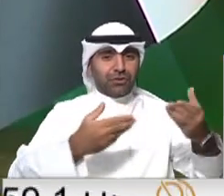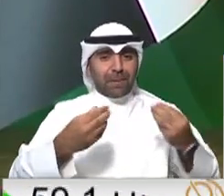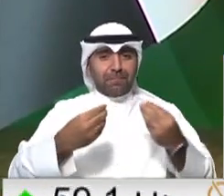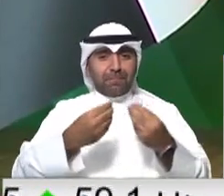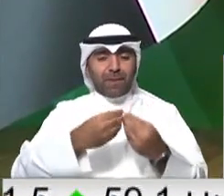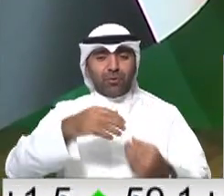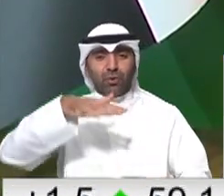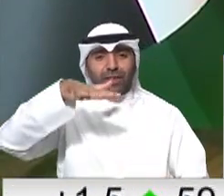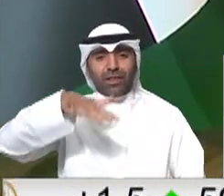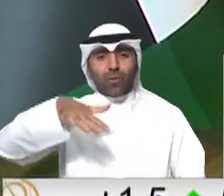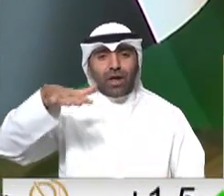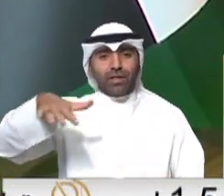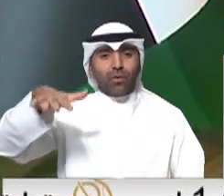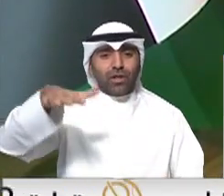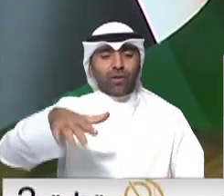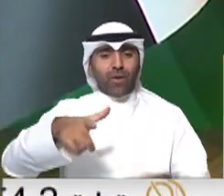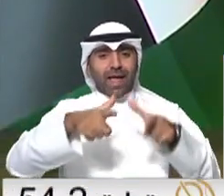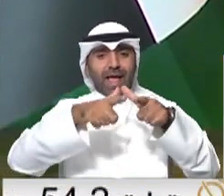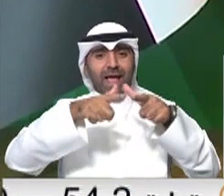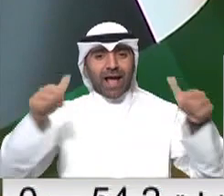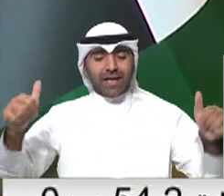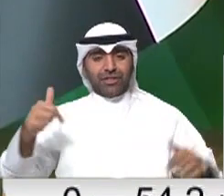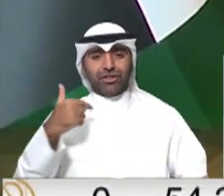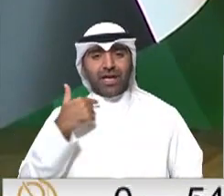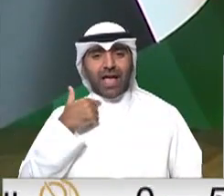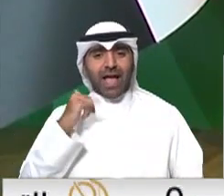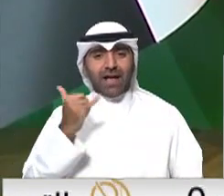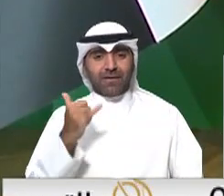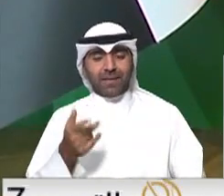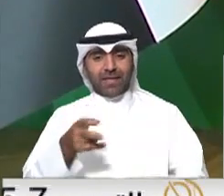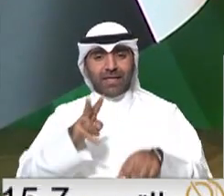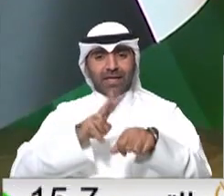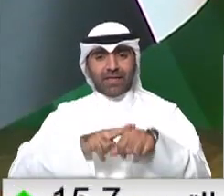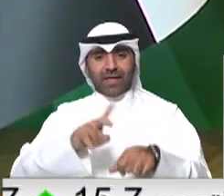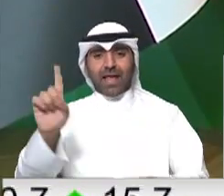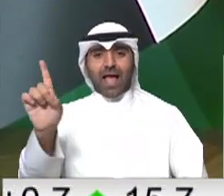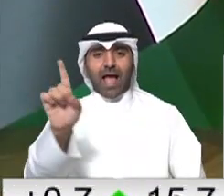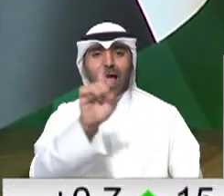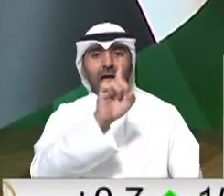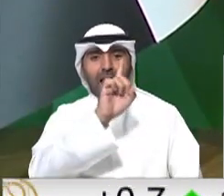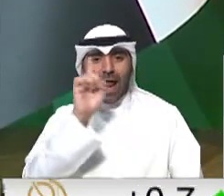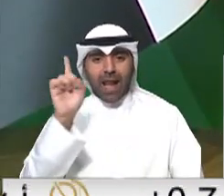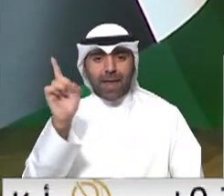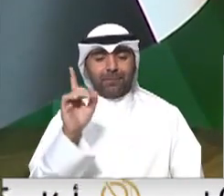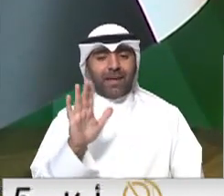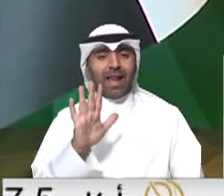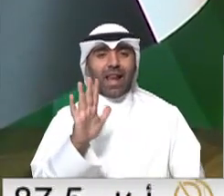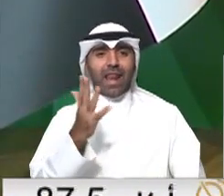التعاون بين دول الخليج العربي وكذلك العالم العربي